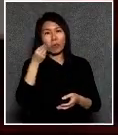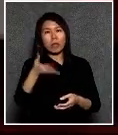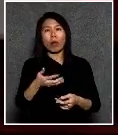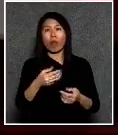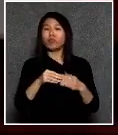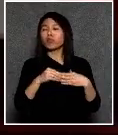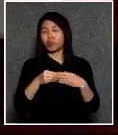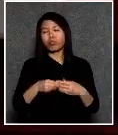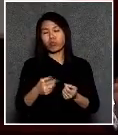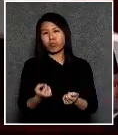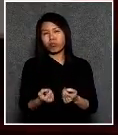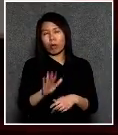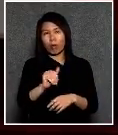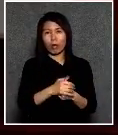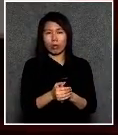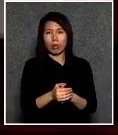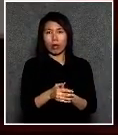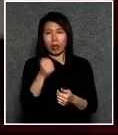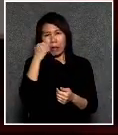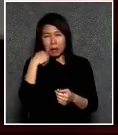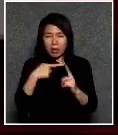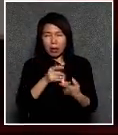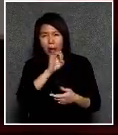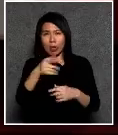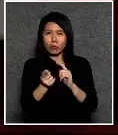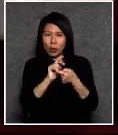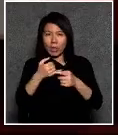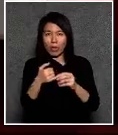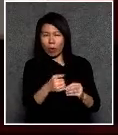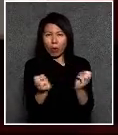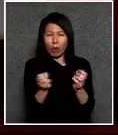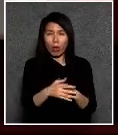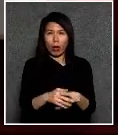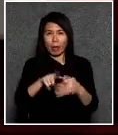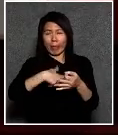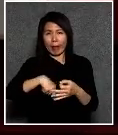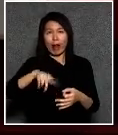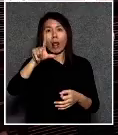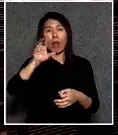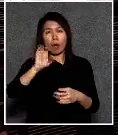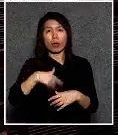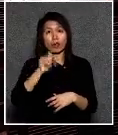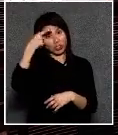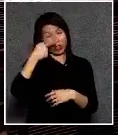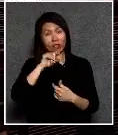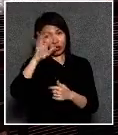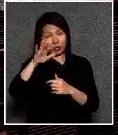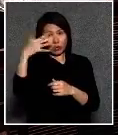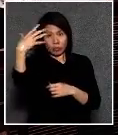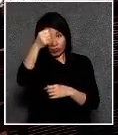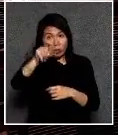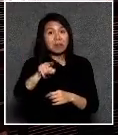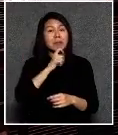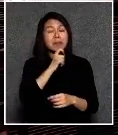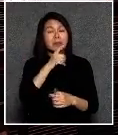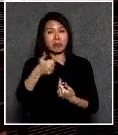啲嘅，係咪？唔需要你老人家話啊，而家代表係拉布啊，李慧瓊都俾佢擺，冇所謂。呢個明日之星就嚟做民建聯主席㗎啦，係嘛？就